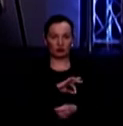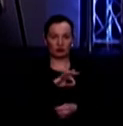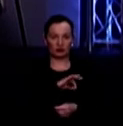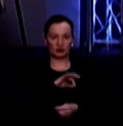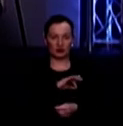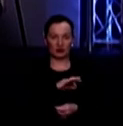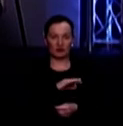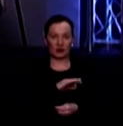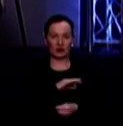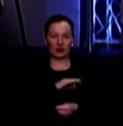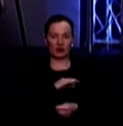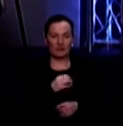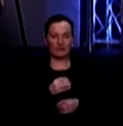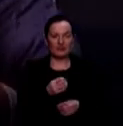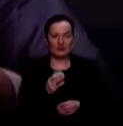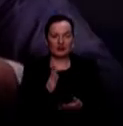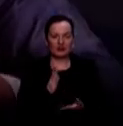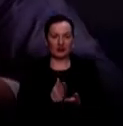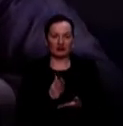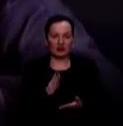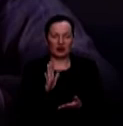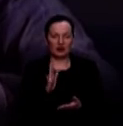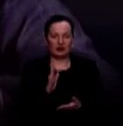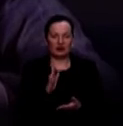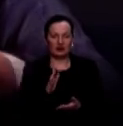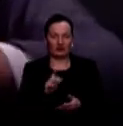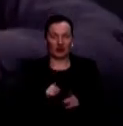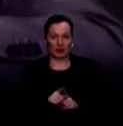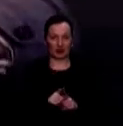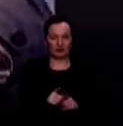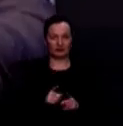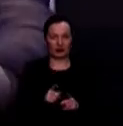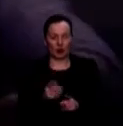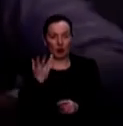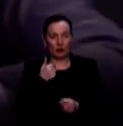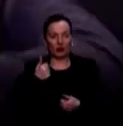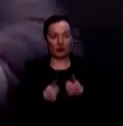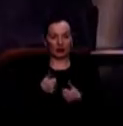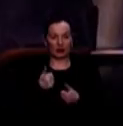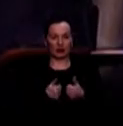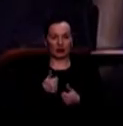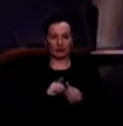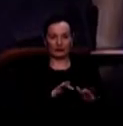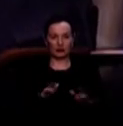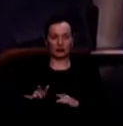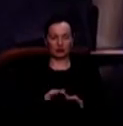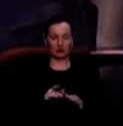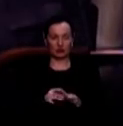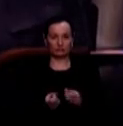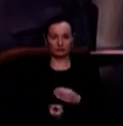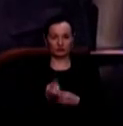законодавством України в такі вузькі рамки, коли тендерні процедури, от приходять гроші, вони, наприклад, з бюджеті, з'являються